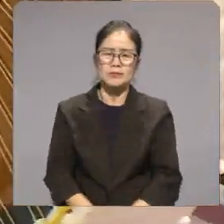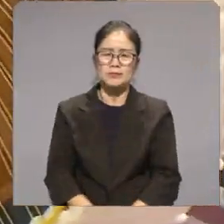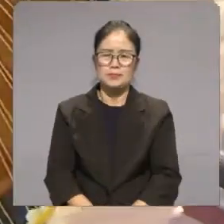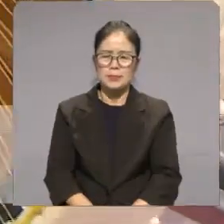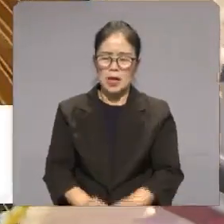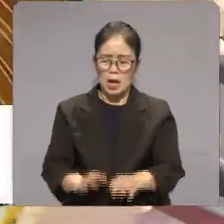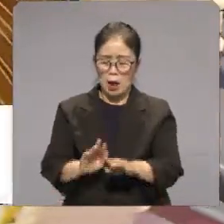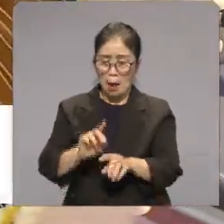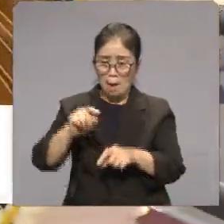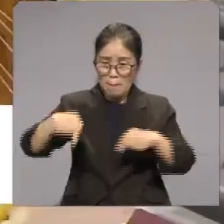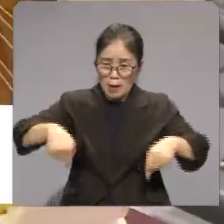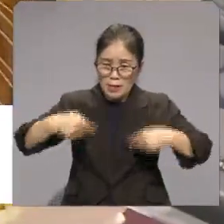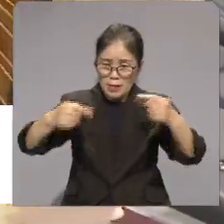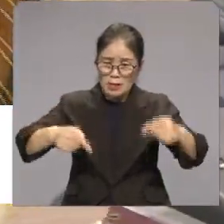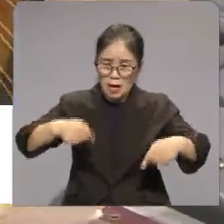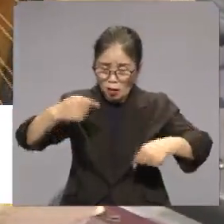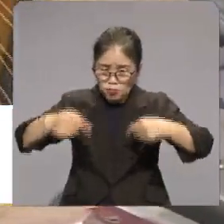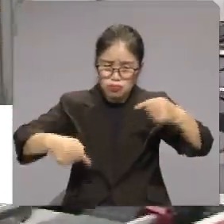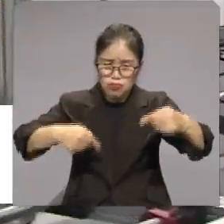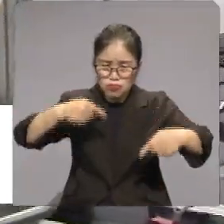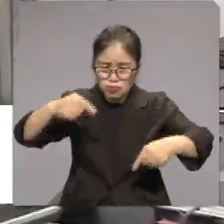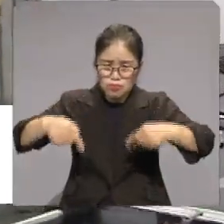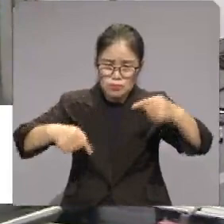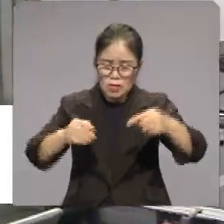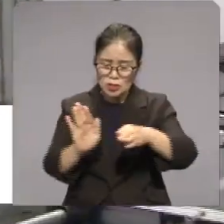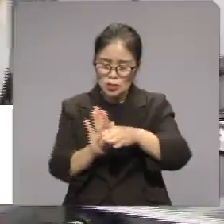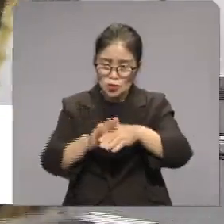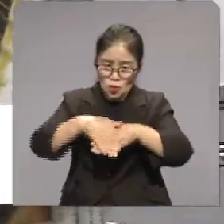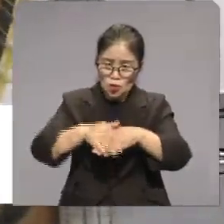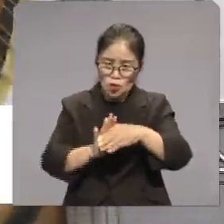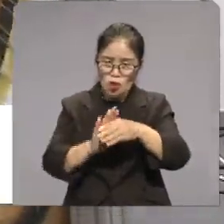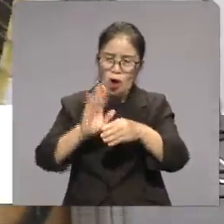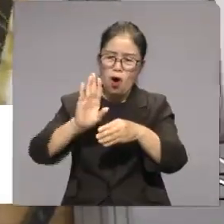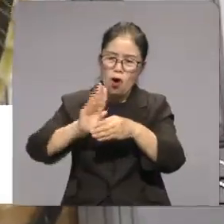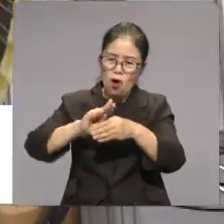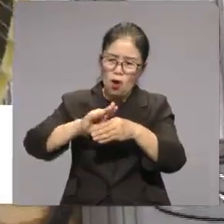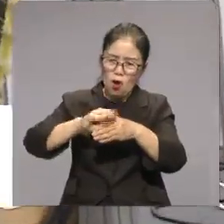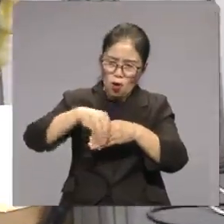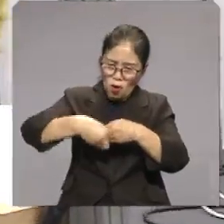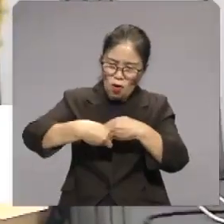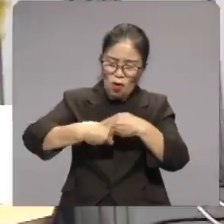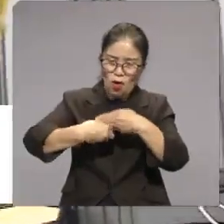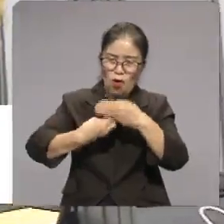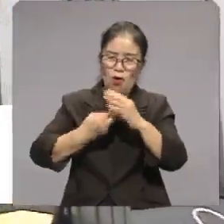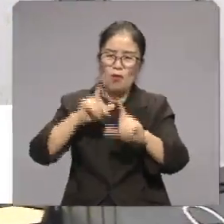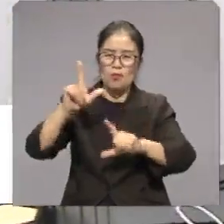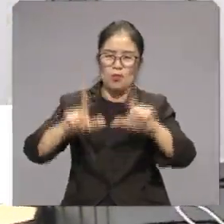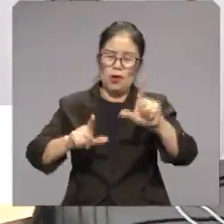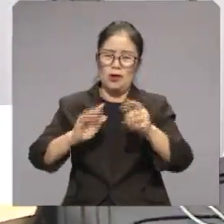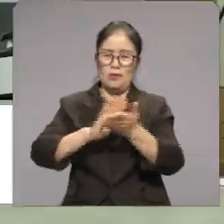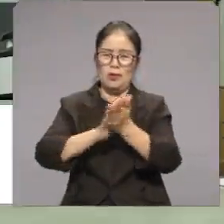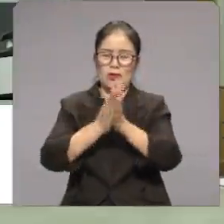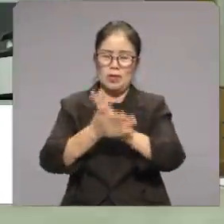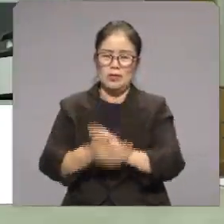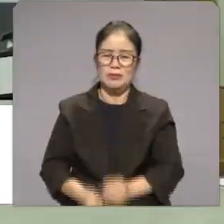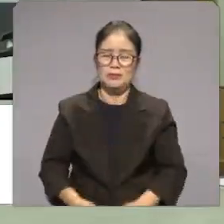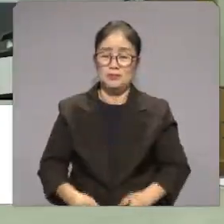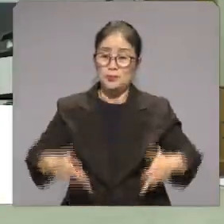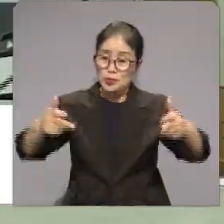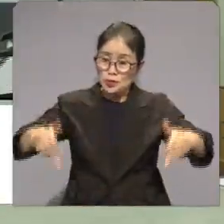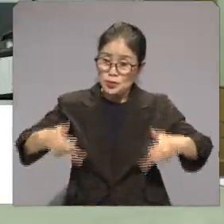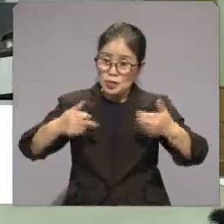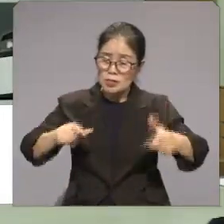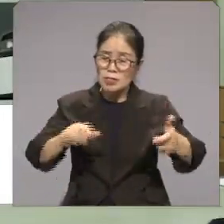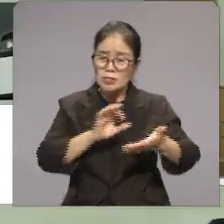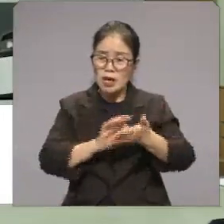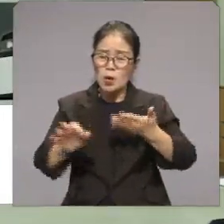바퀴가 계단을 오르고 내리자 바퀴 접촉면이 구부러지면서 모양이 변합니다. 휠체어 등에